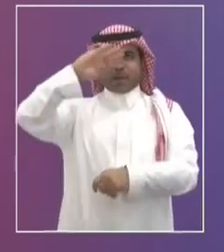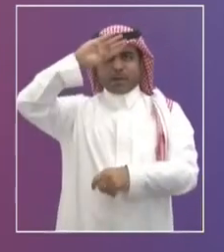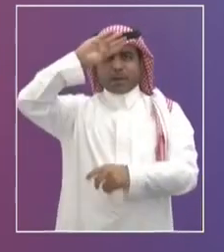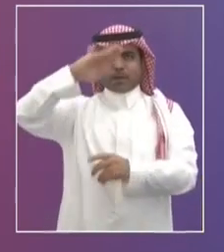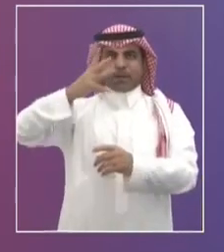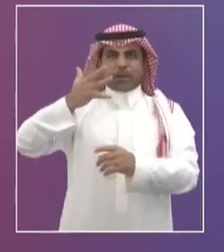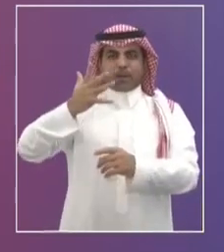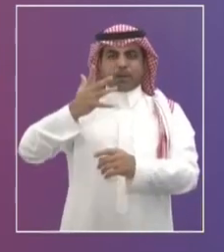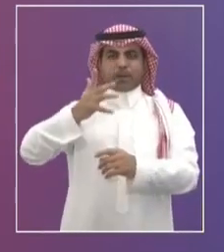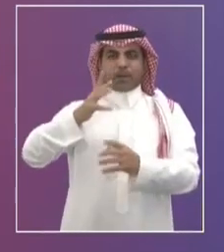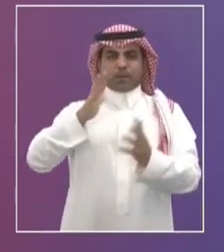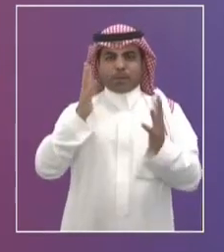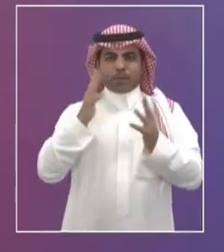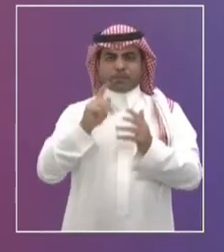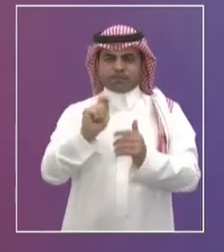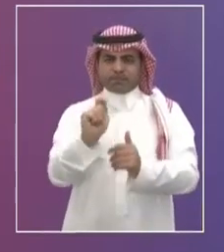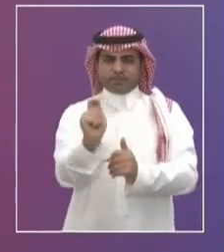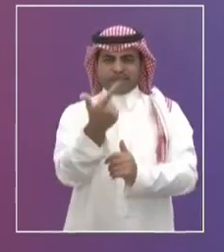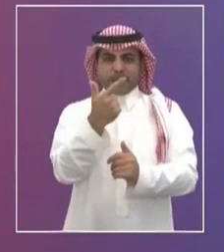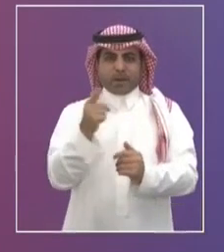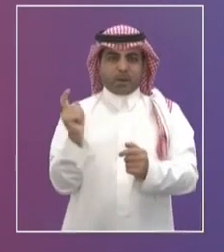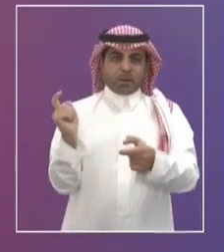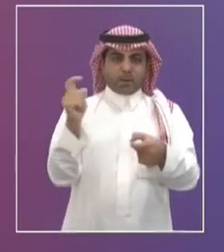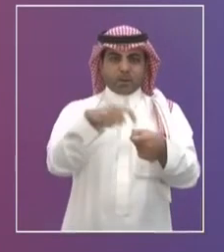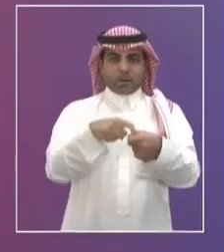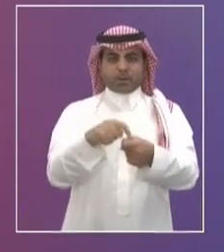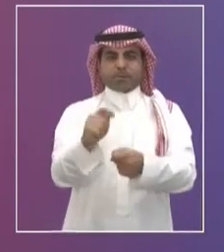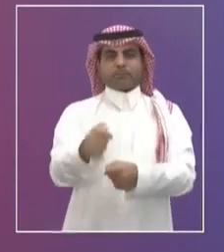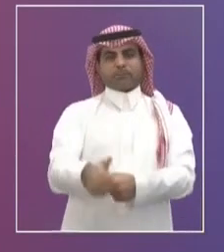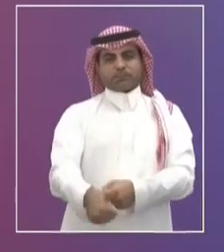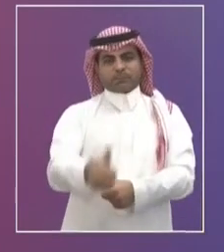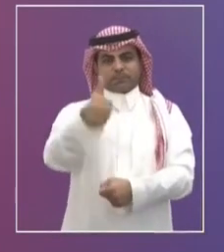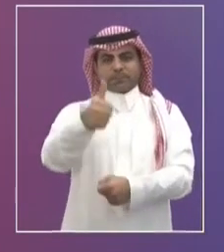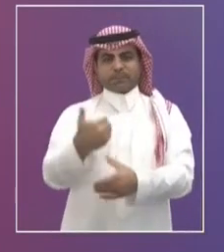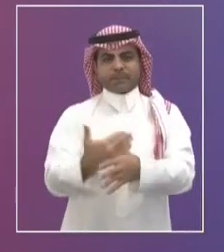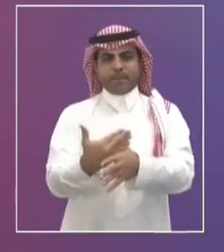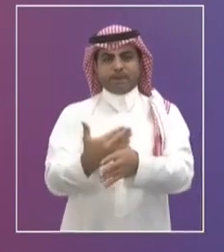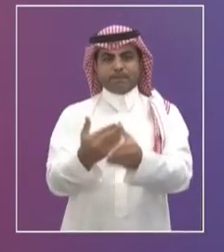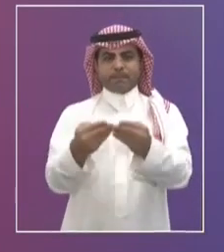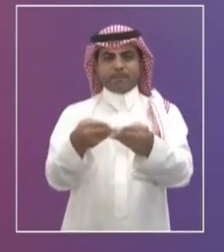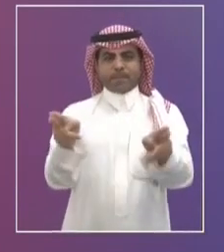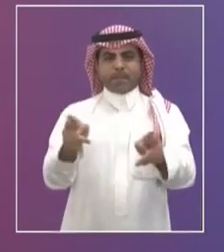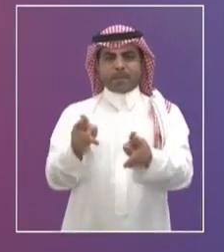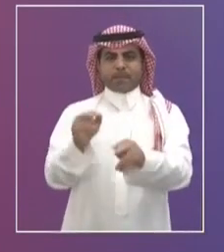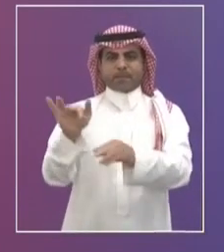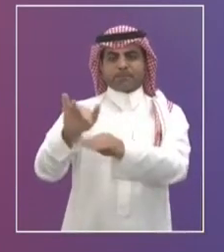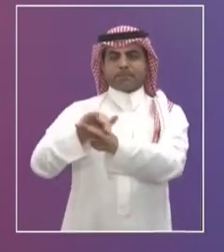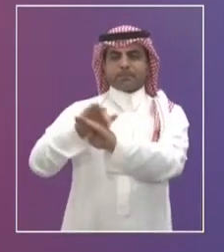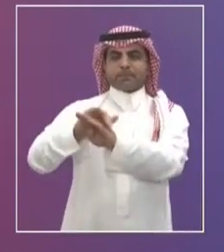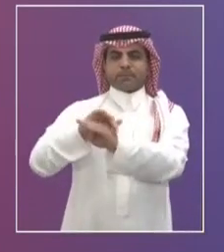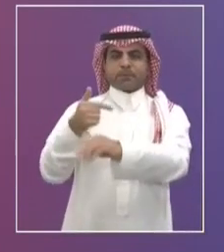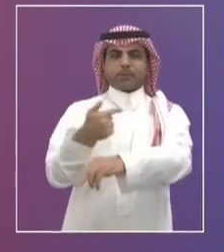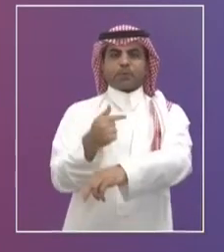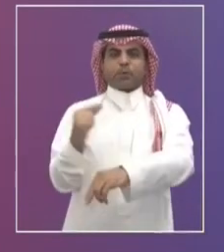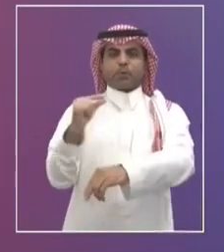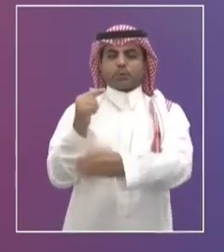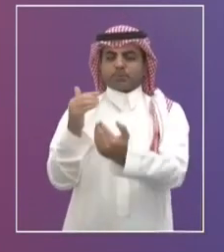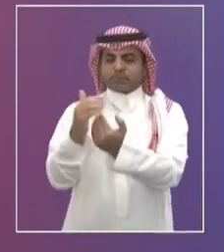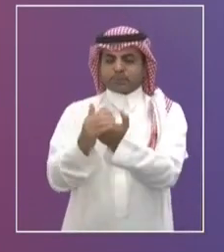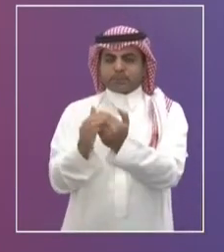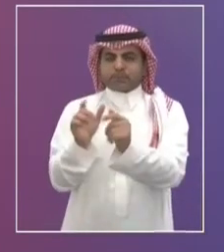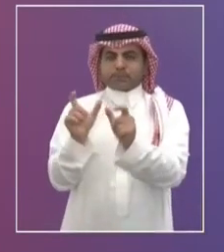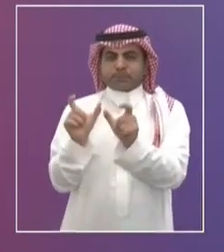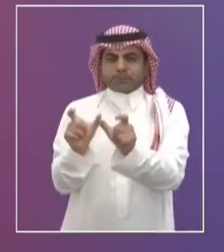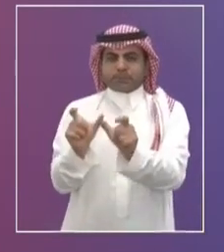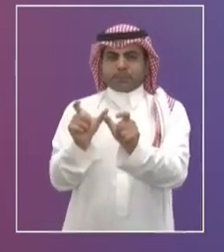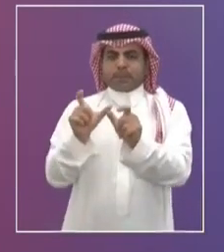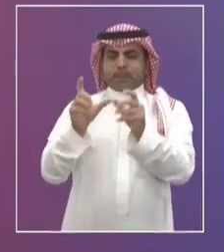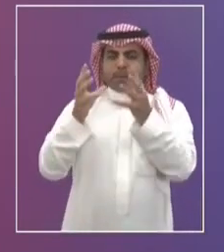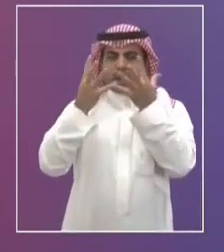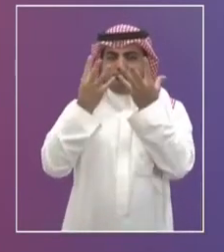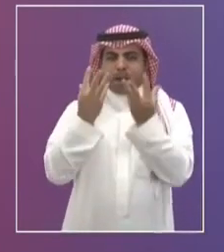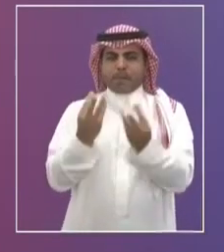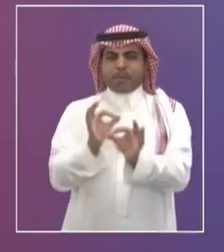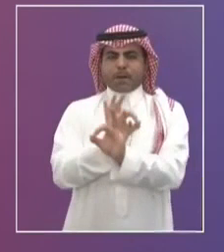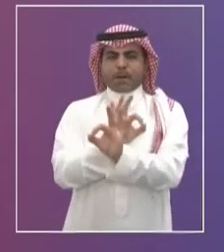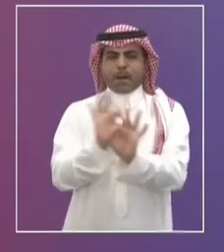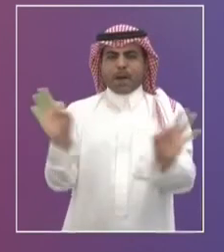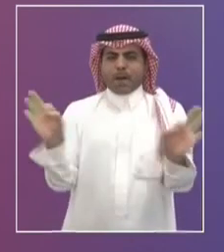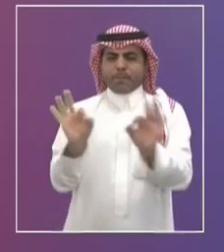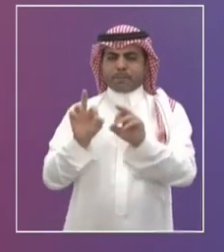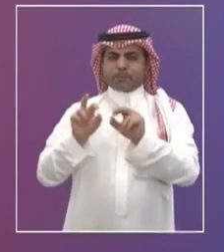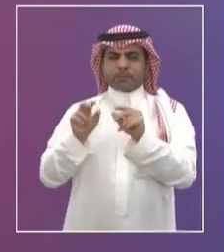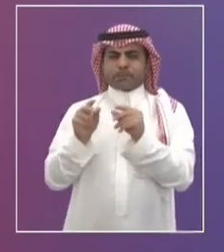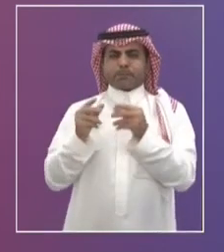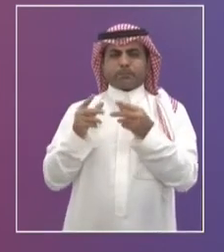بأعراض بإذن الله سيكون فرصة للبدء بالرعاية الصحية اللازمة والاطمئنان بإذن الله على